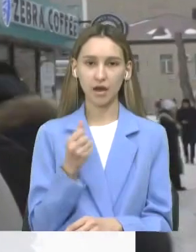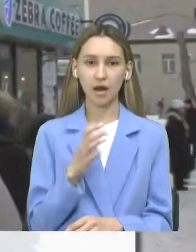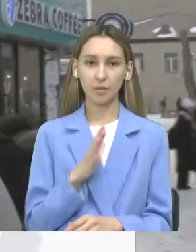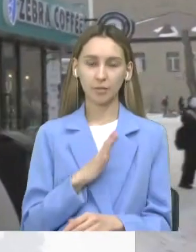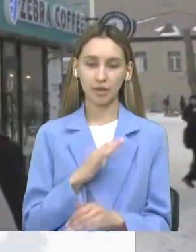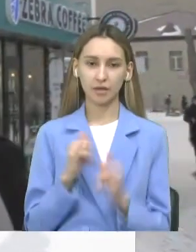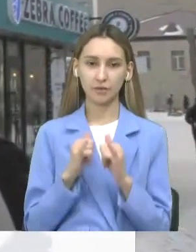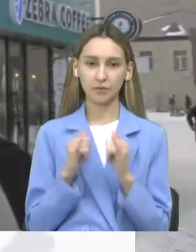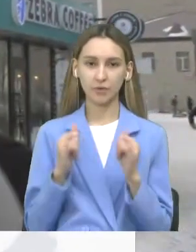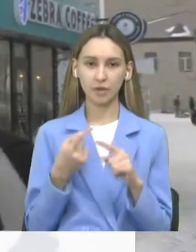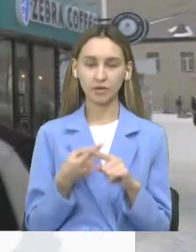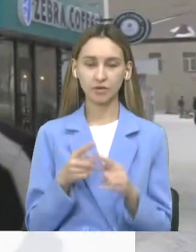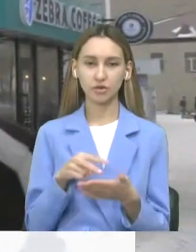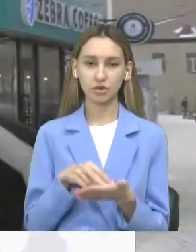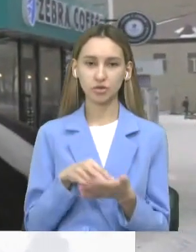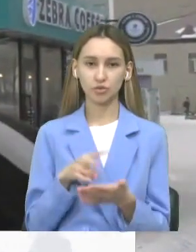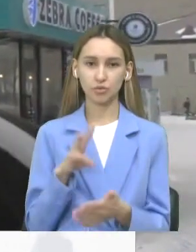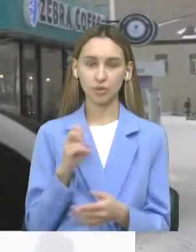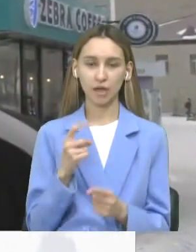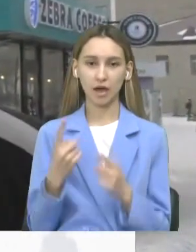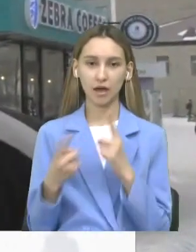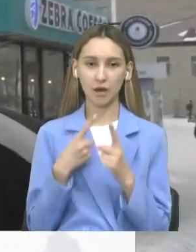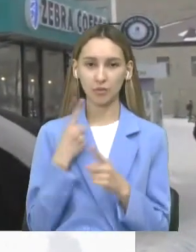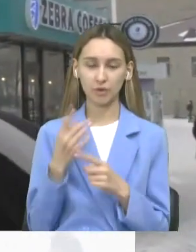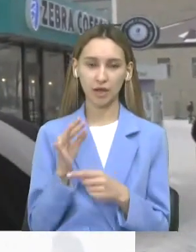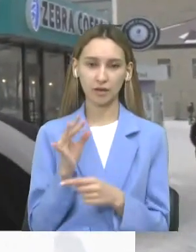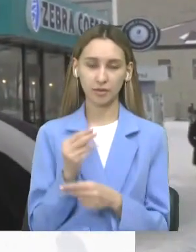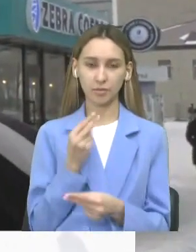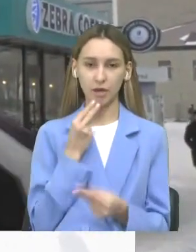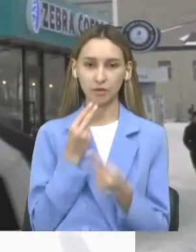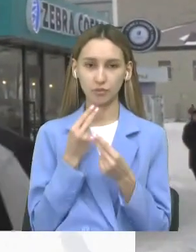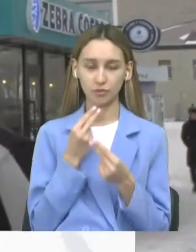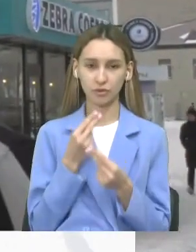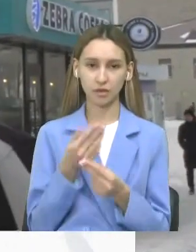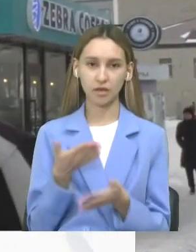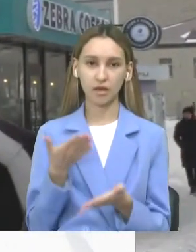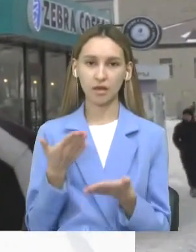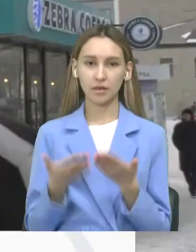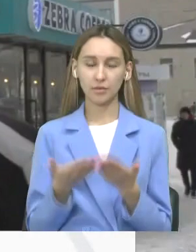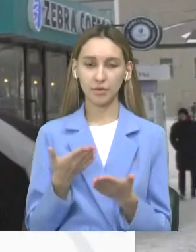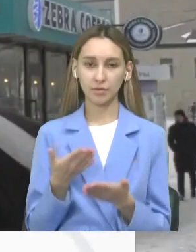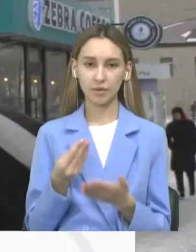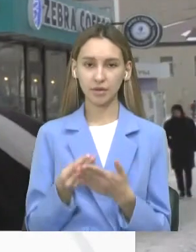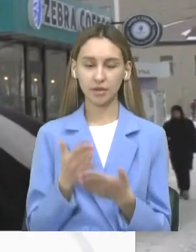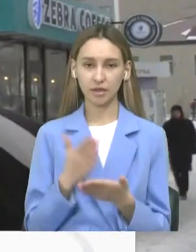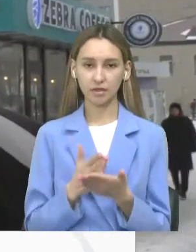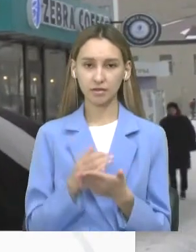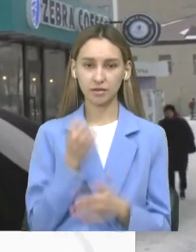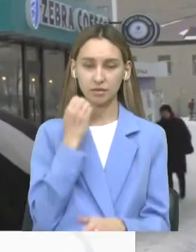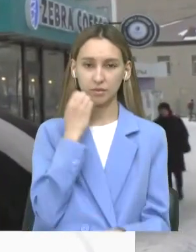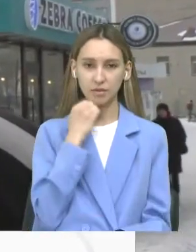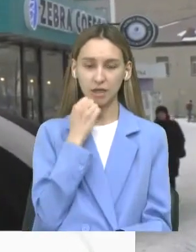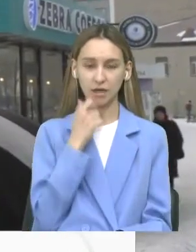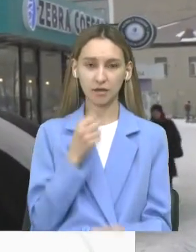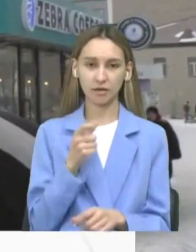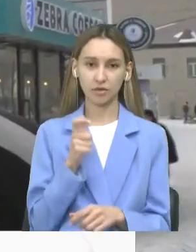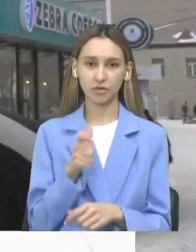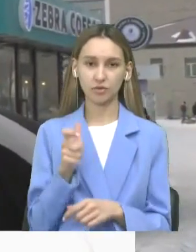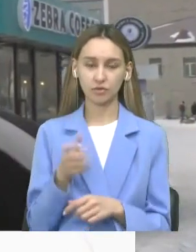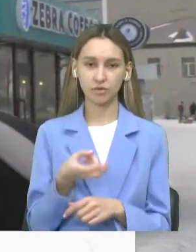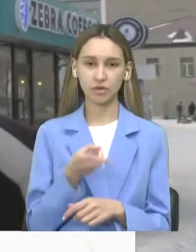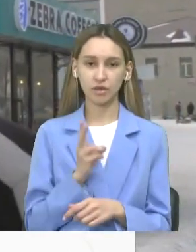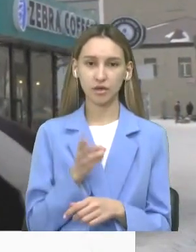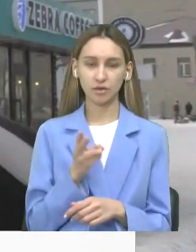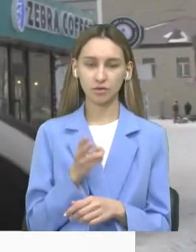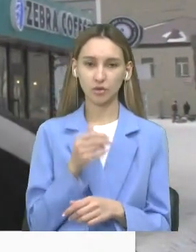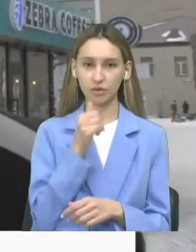бәрібір қалтадан шығатын ақша сол ғой. Оған ешқандай условия сұраудың қажеті жоқ. Тек если жағдай тағы өсетін болып жатса,